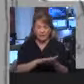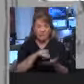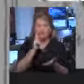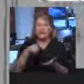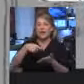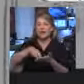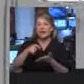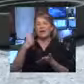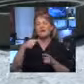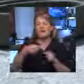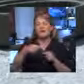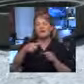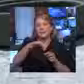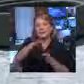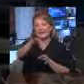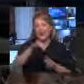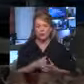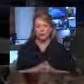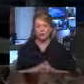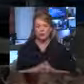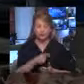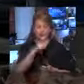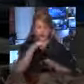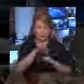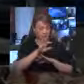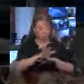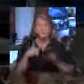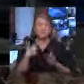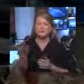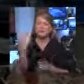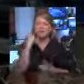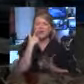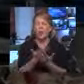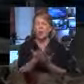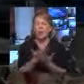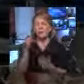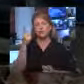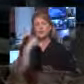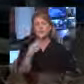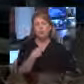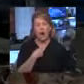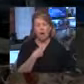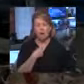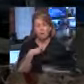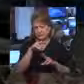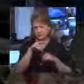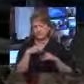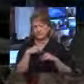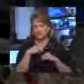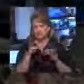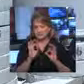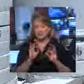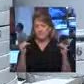לתקן לפי המדידה. אחרי שהוא סיים את המדידות, ביקשתי לקבל תוצאות, אז הוא אמר, בגדול אני אגיד לך, אני אותו דבר, מתאים